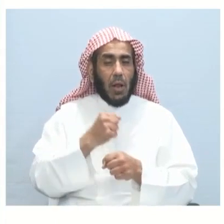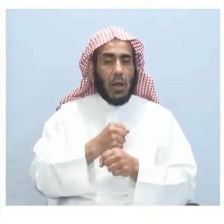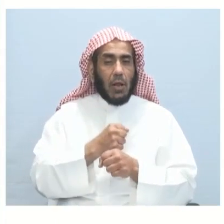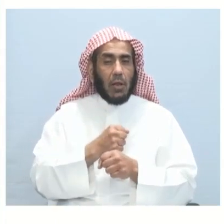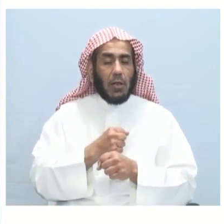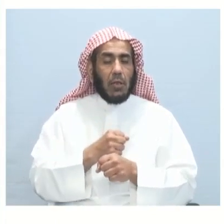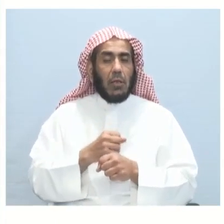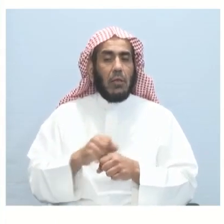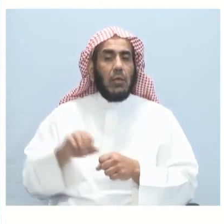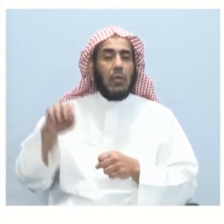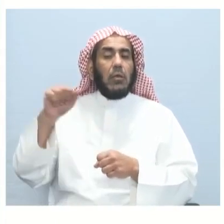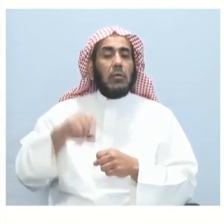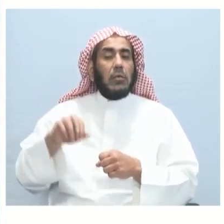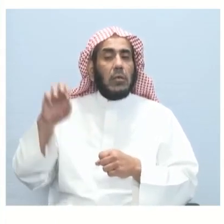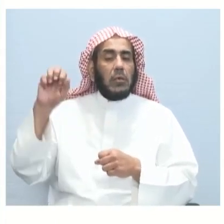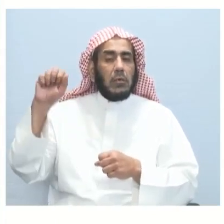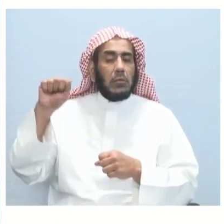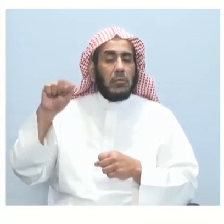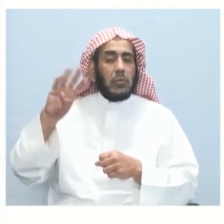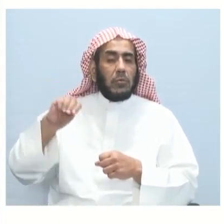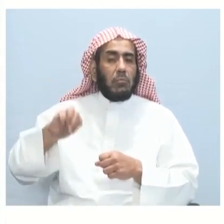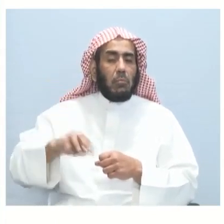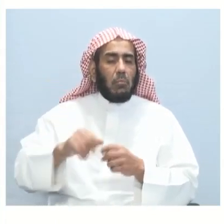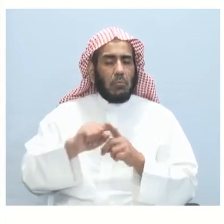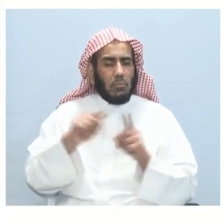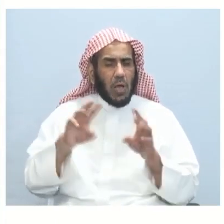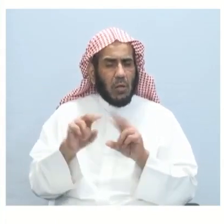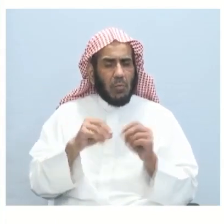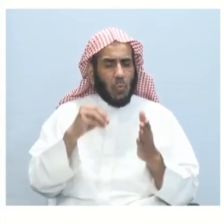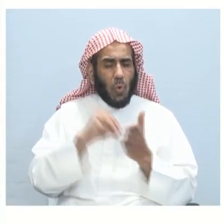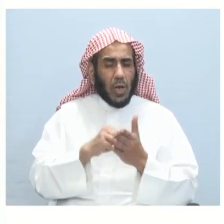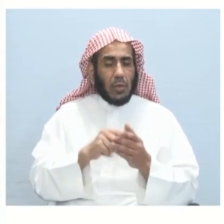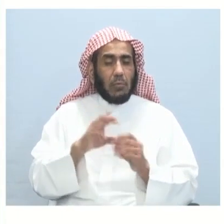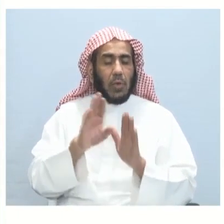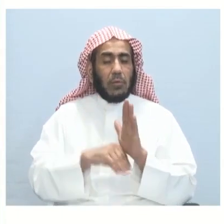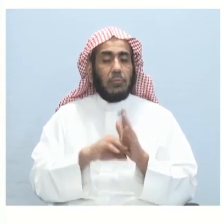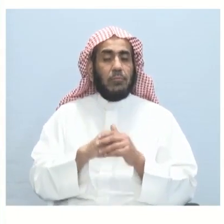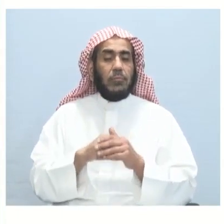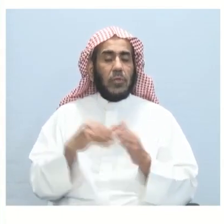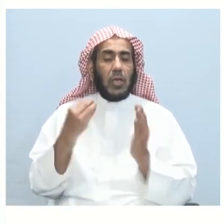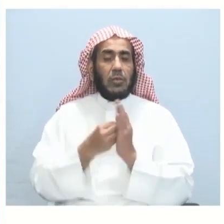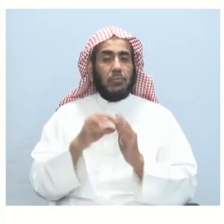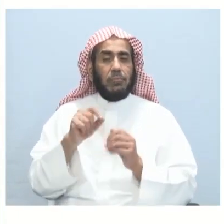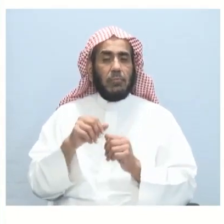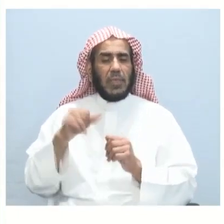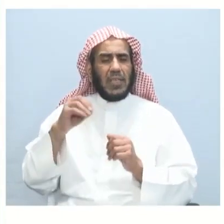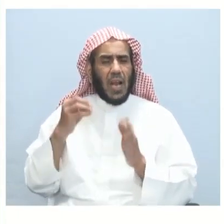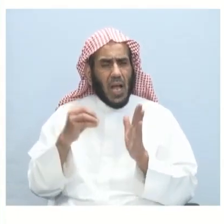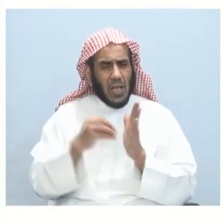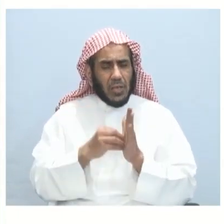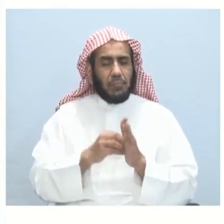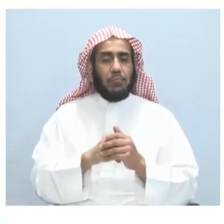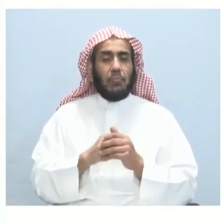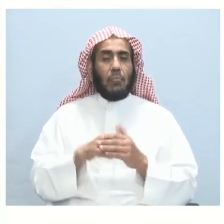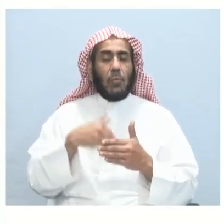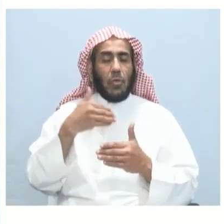سمارت ارت الى او ادراج سمارت ارضي الورقه العمل من علامه تبويب ادراج ثم